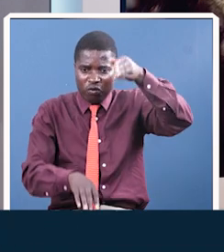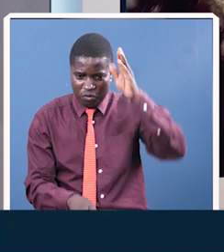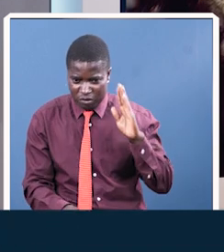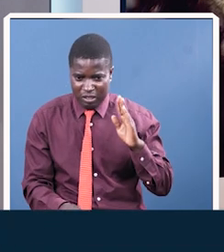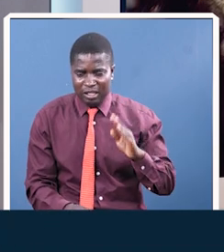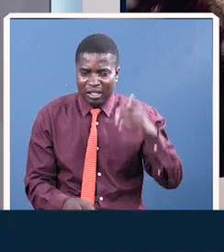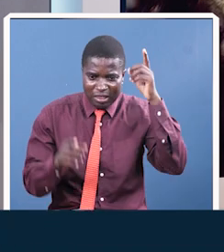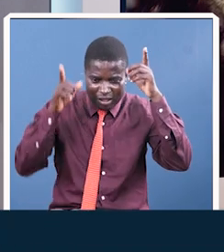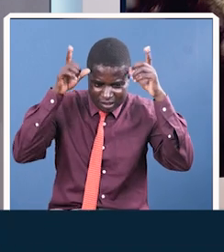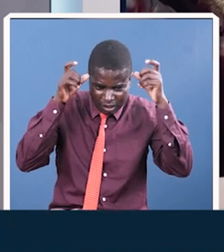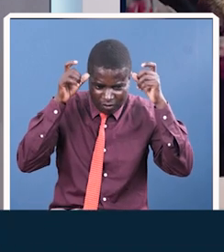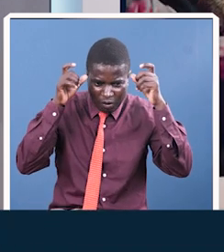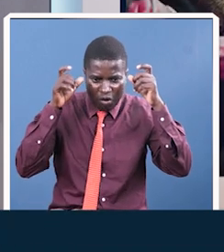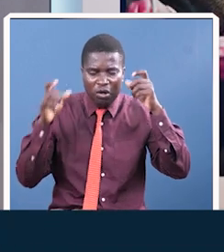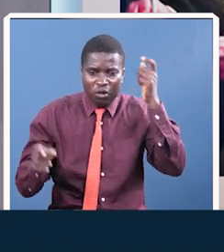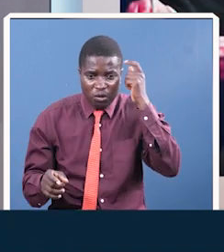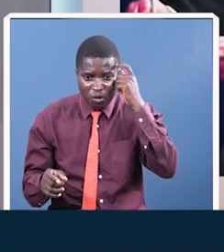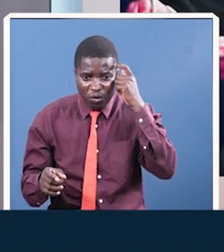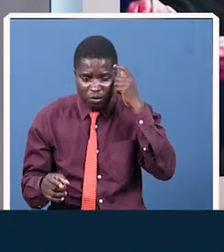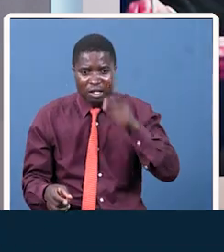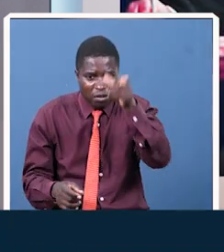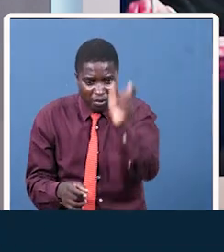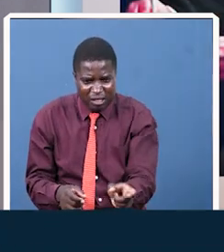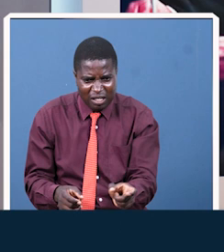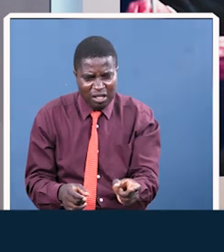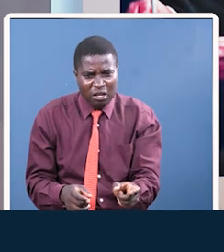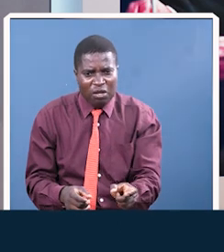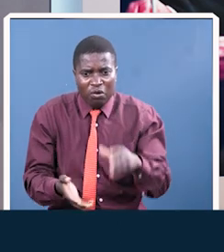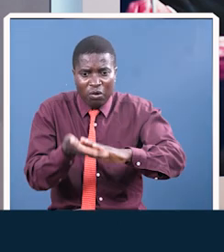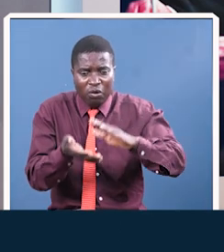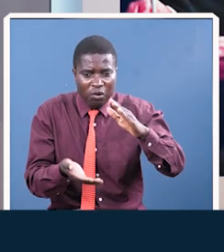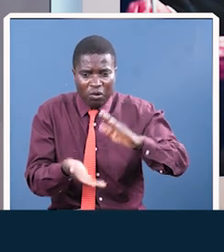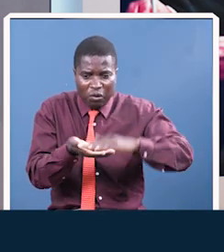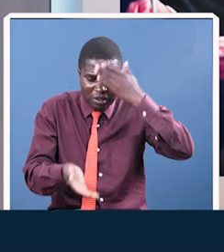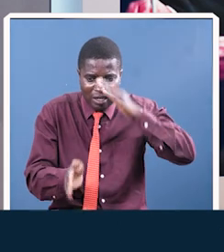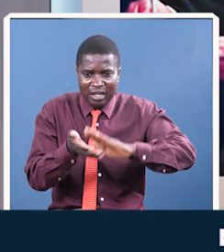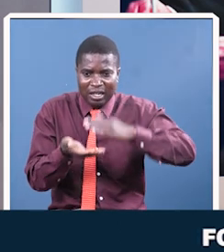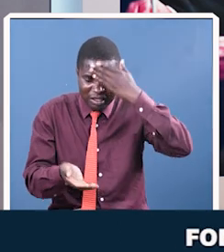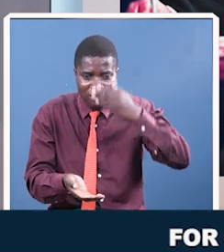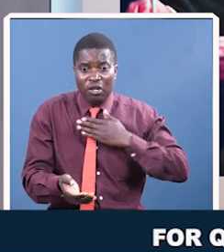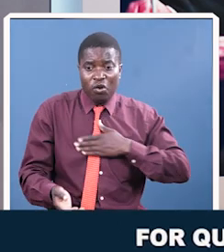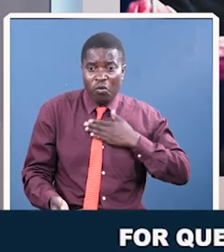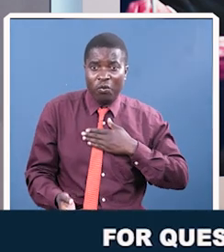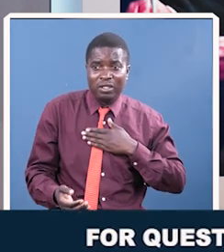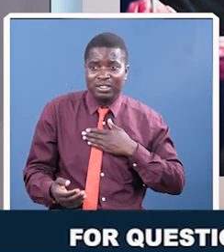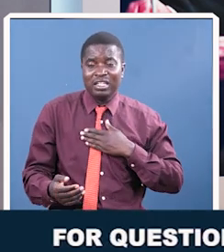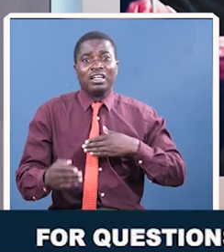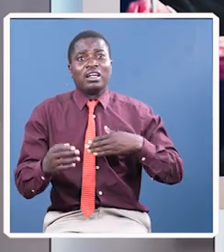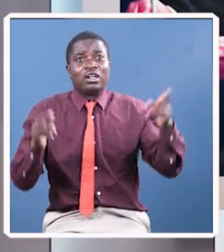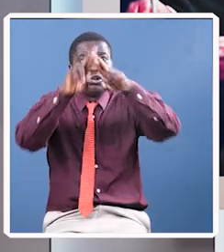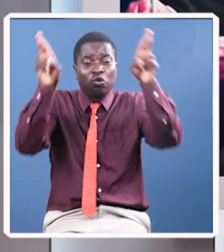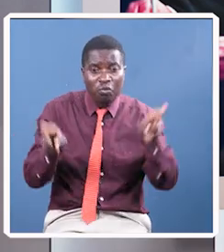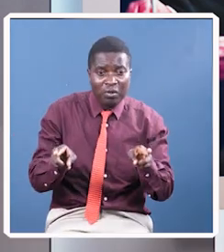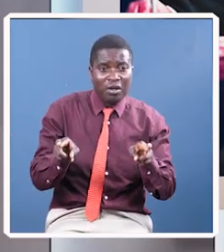negrupu ravo. Satani anoziva kuti vasina kudzidza havadi kuswera vari mubani, vakadzidza vanoda kuswera vari makavharika. Saka tiri kutamba